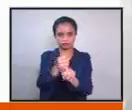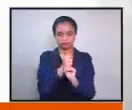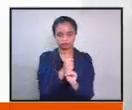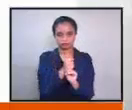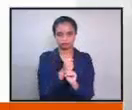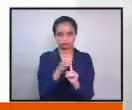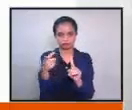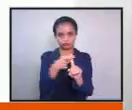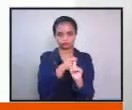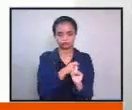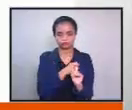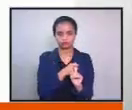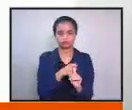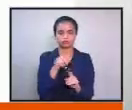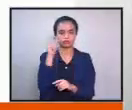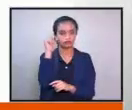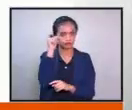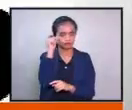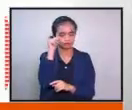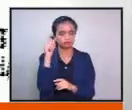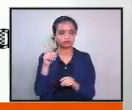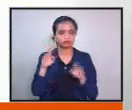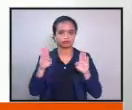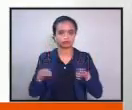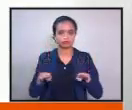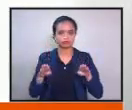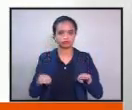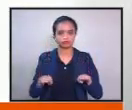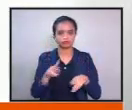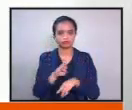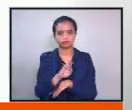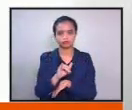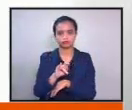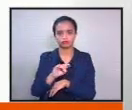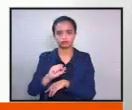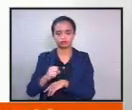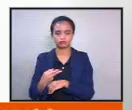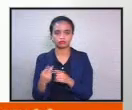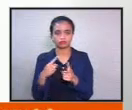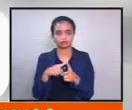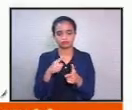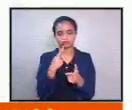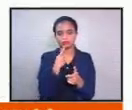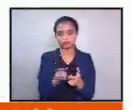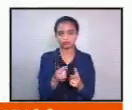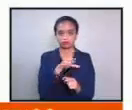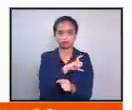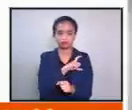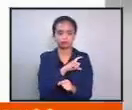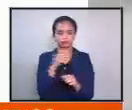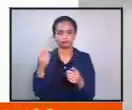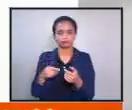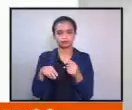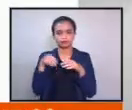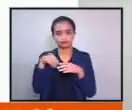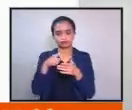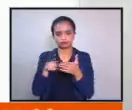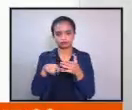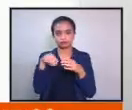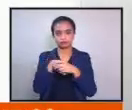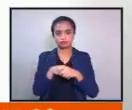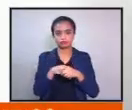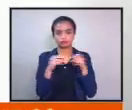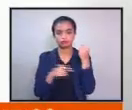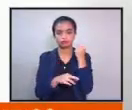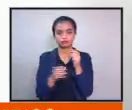armadong lalaki sina Alan at Wilma Hyrons mula sa sarili nilang resort. Ayon sa mga pulis, nag-check-in pa sa resort ang isa sa mga suspek